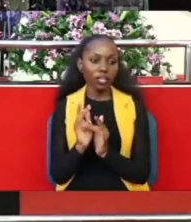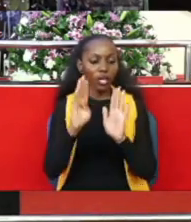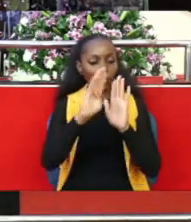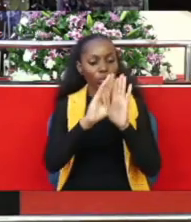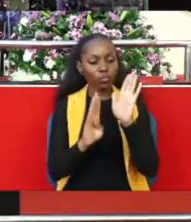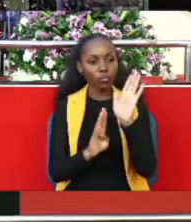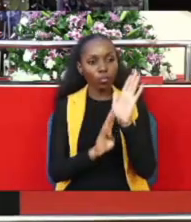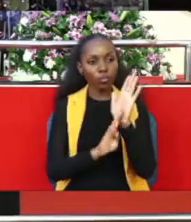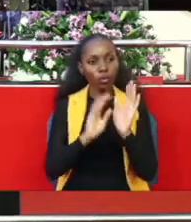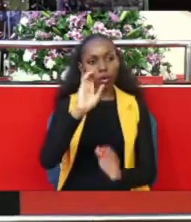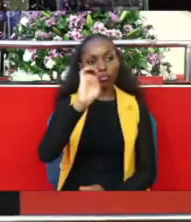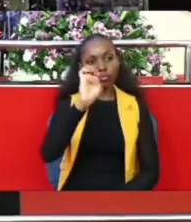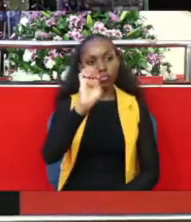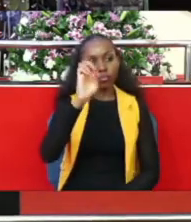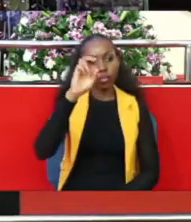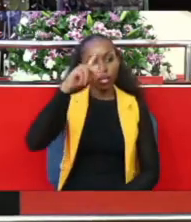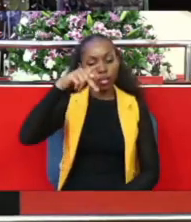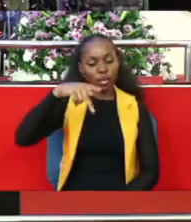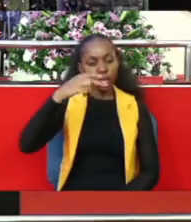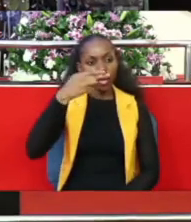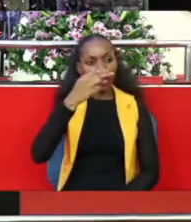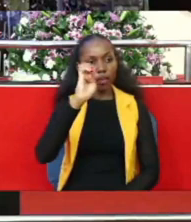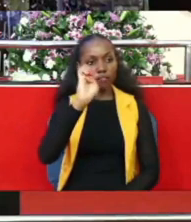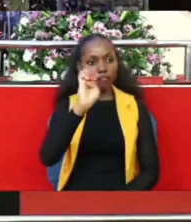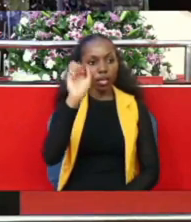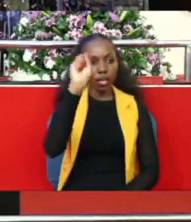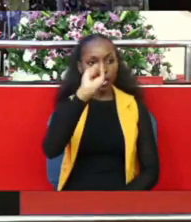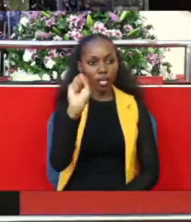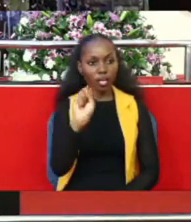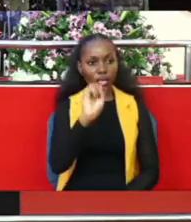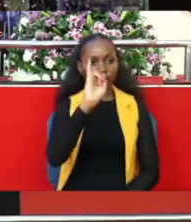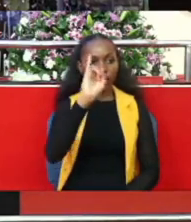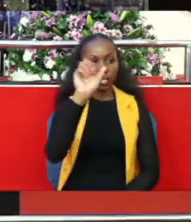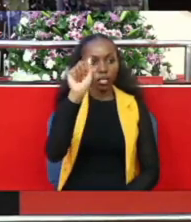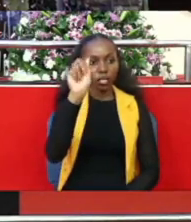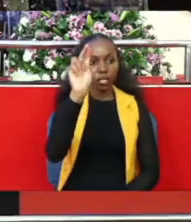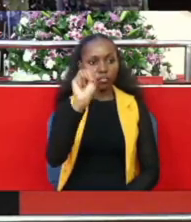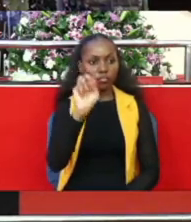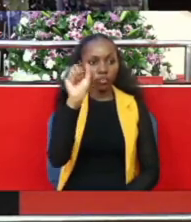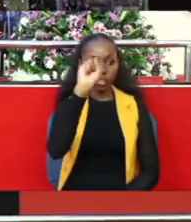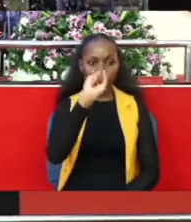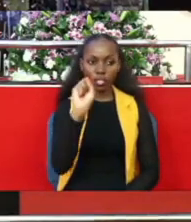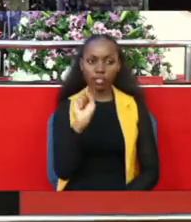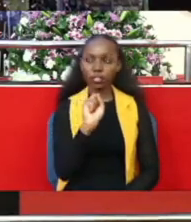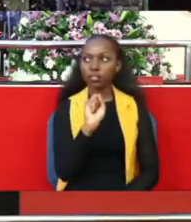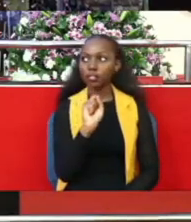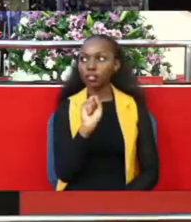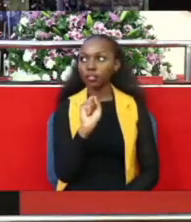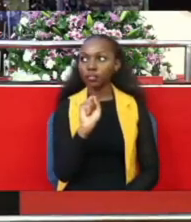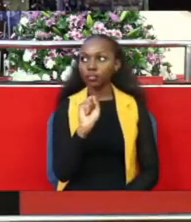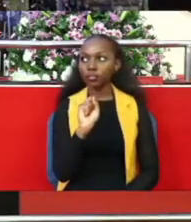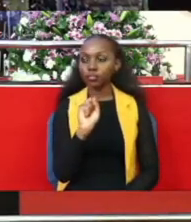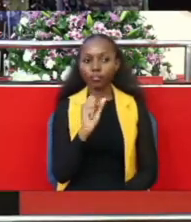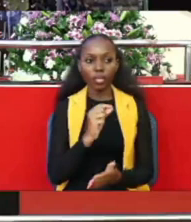masomo maneno yetu yatatoka katika kitabu cha Waefeso. When Paul is the author of the book of Ephesians. Paulo ndiye aliandika